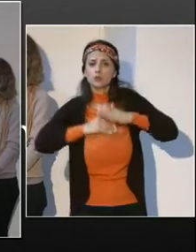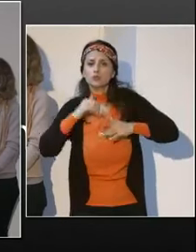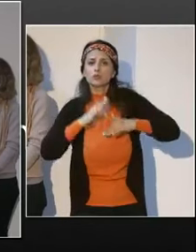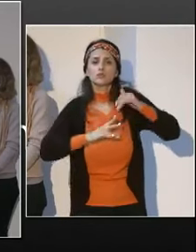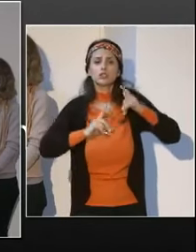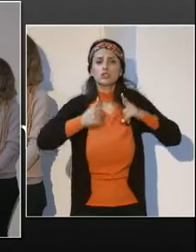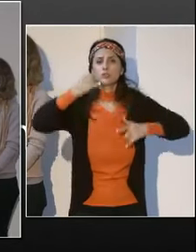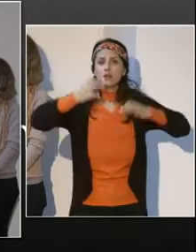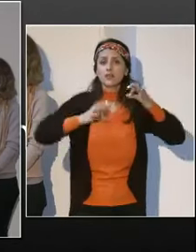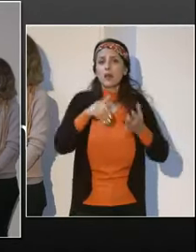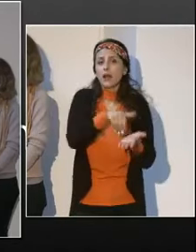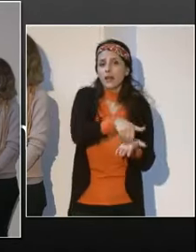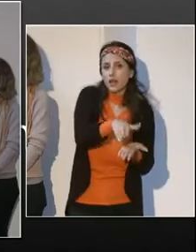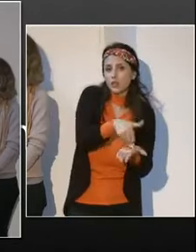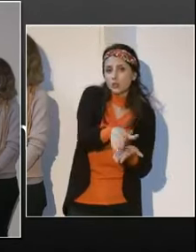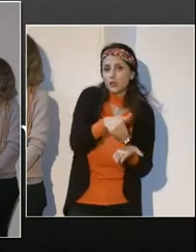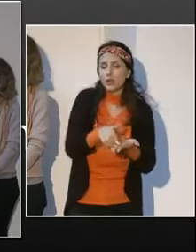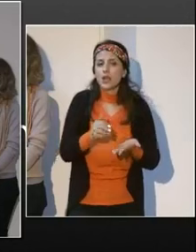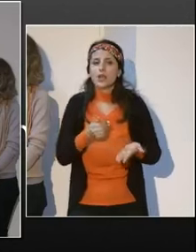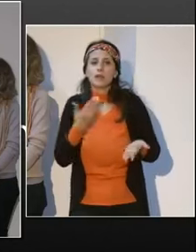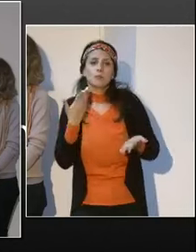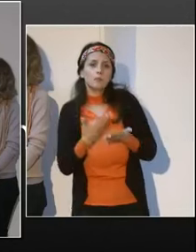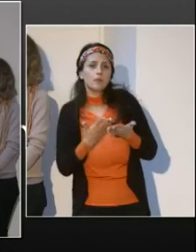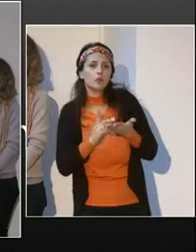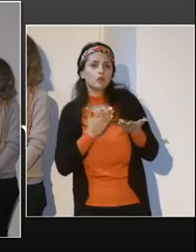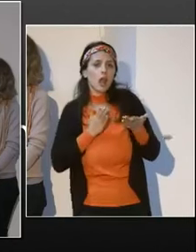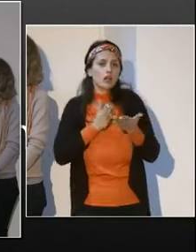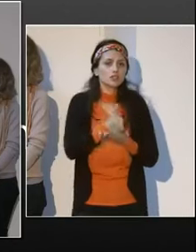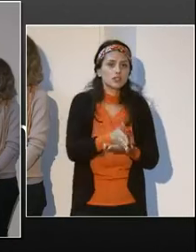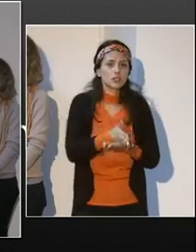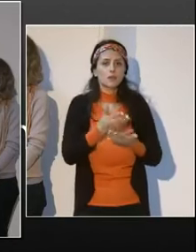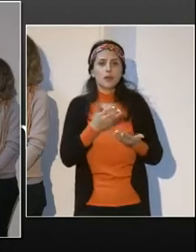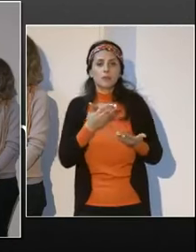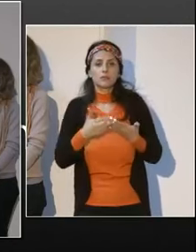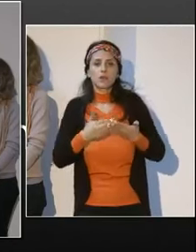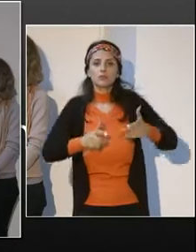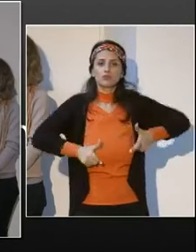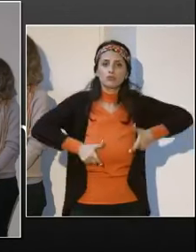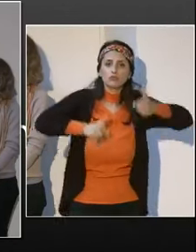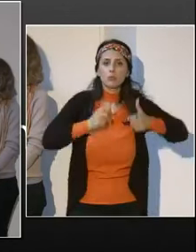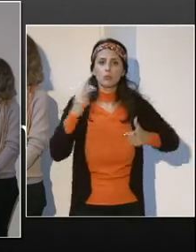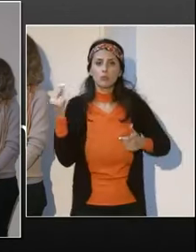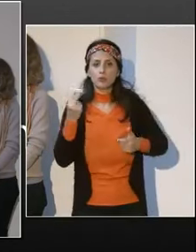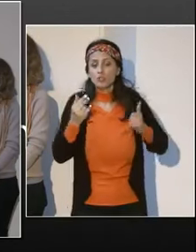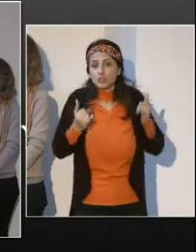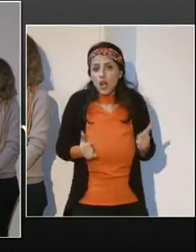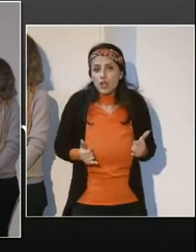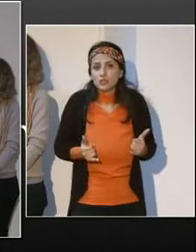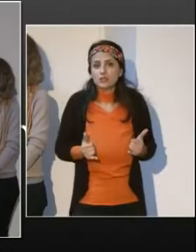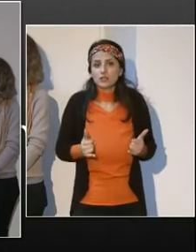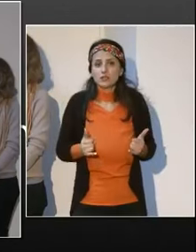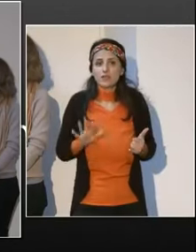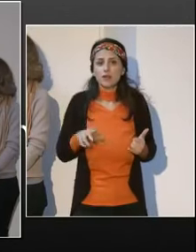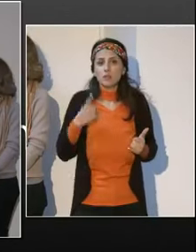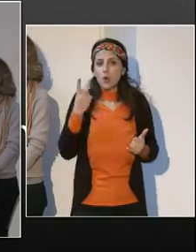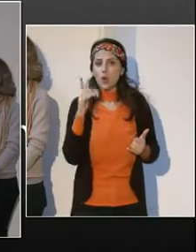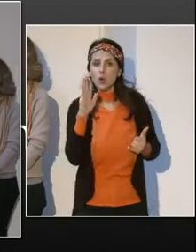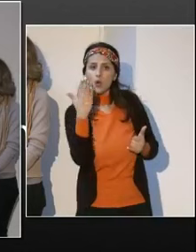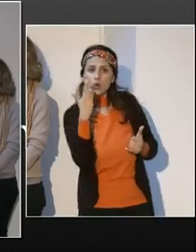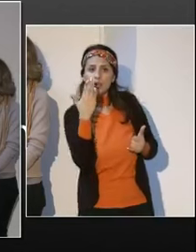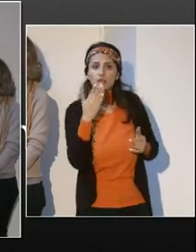planificarea cheltuielilor pentru accesibilizare de către instituțiile publice astăzi avem o oglindă